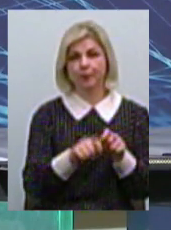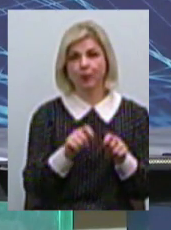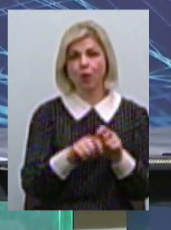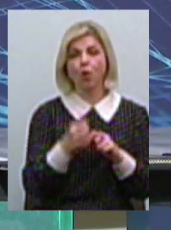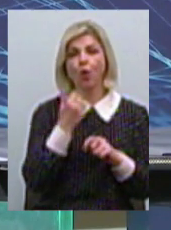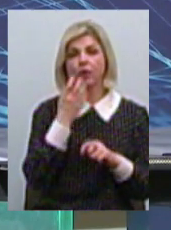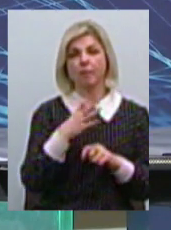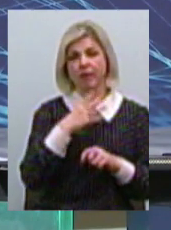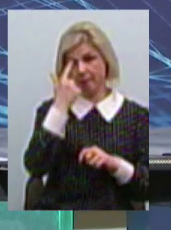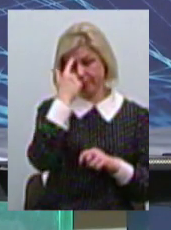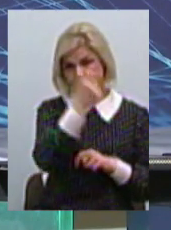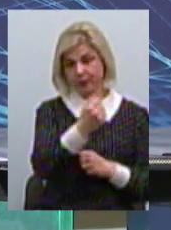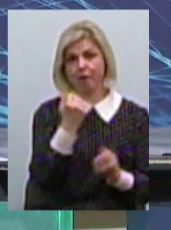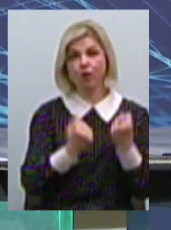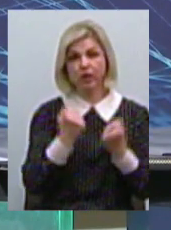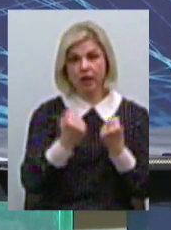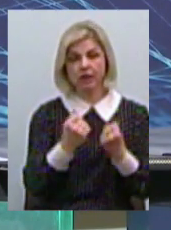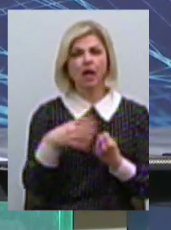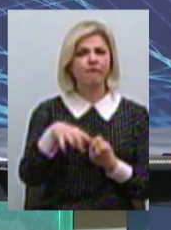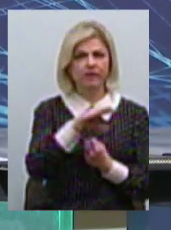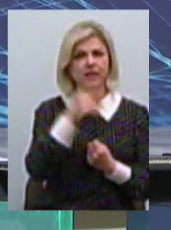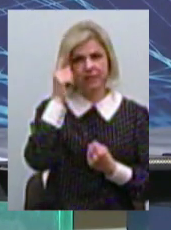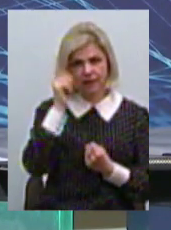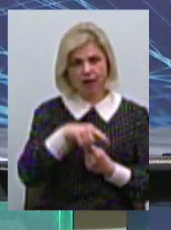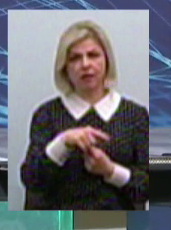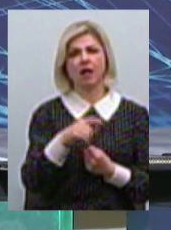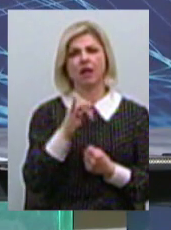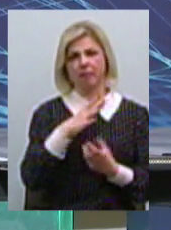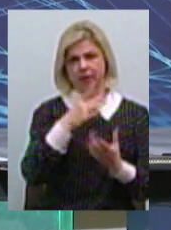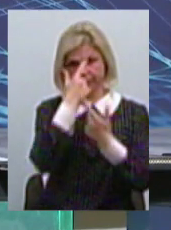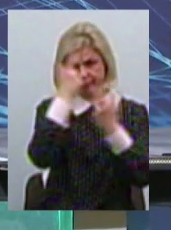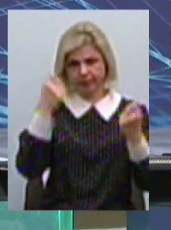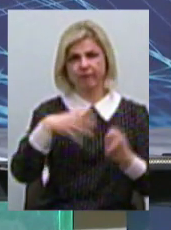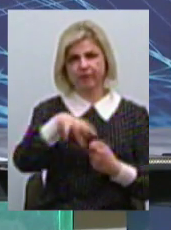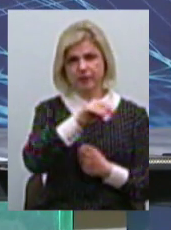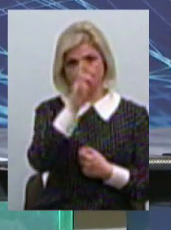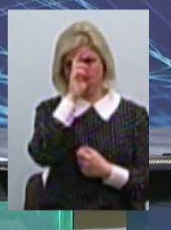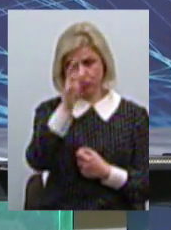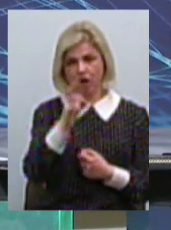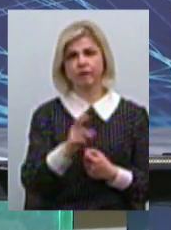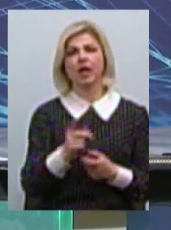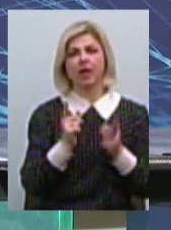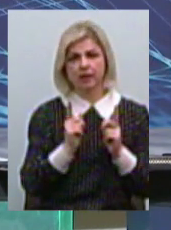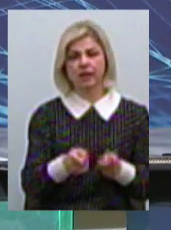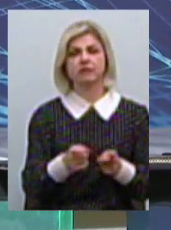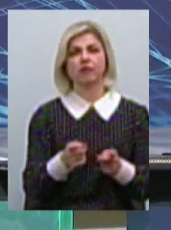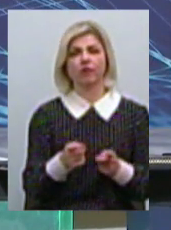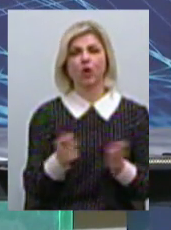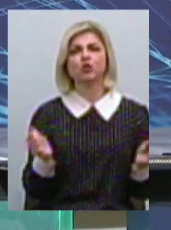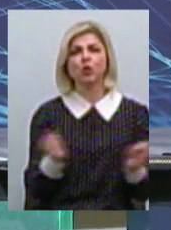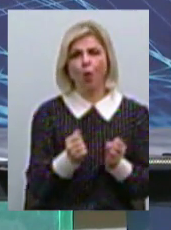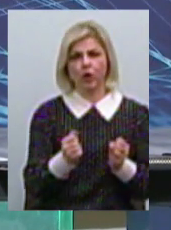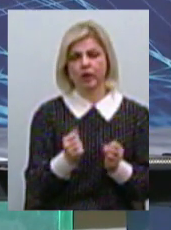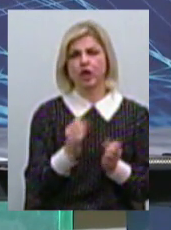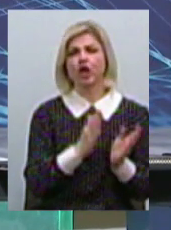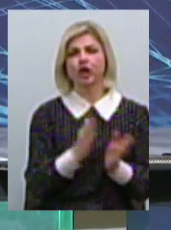ми попереджували водіїв, і всі знали, робилися анонси по всій державі, що дійсно порушує великий швидкісний